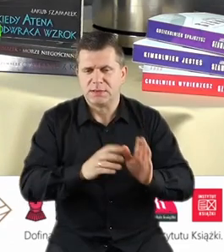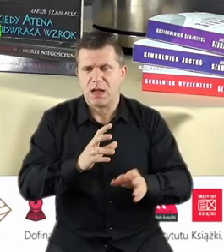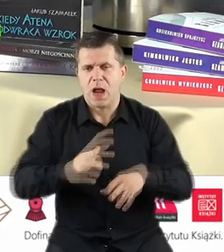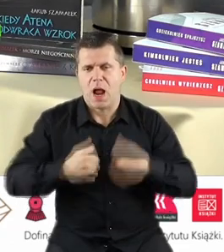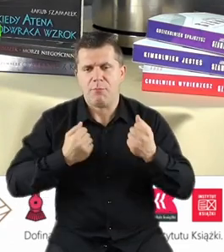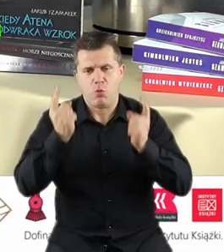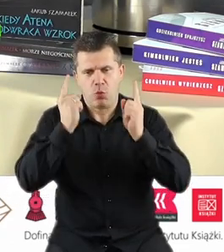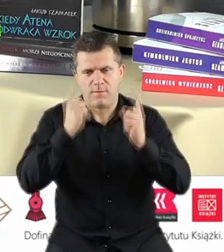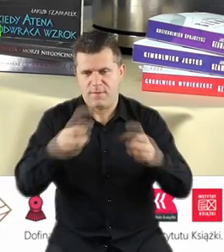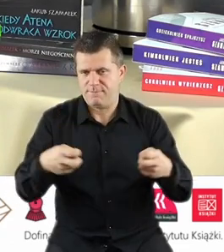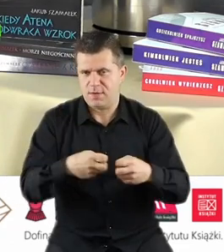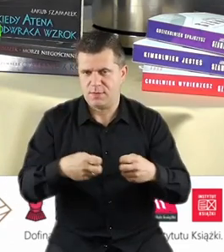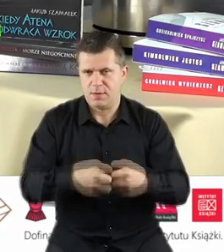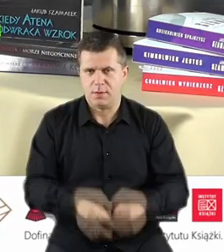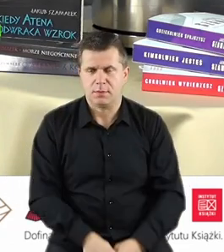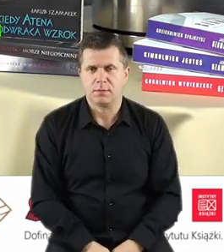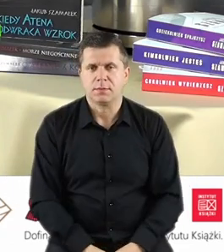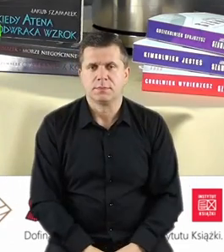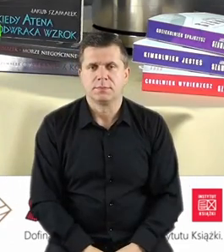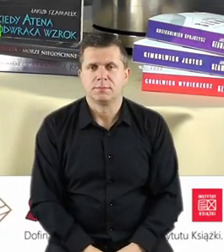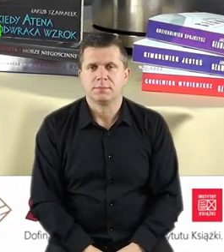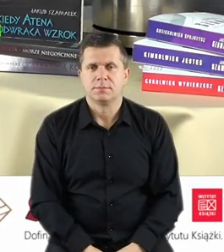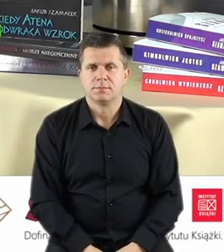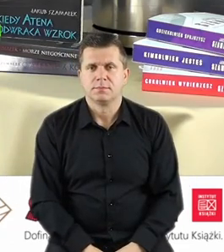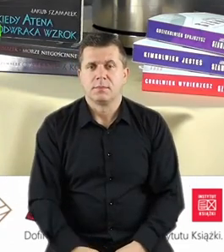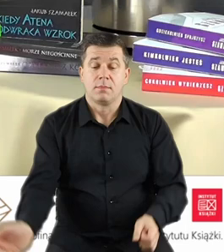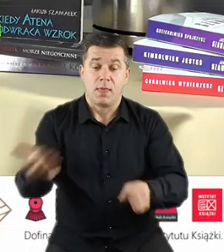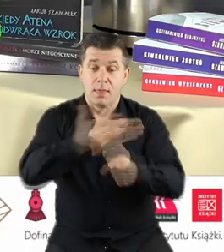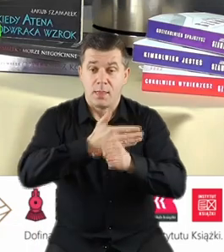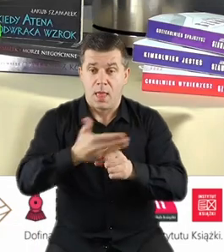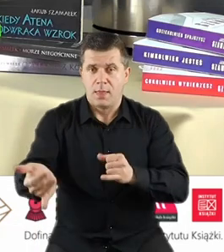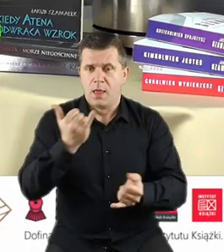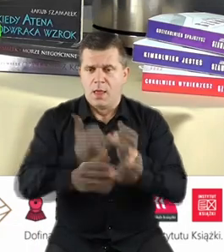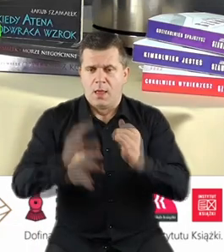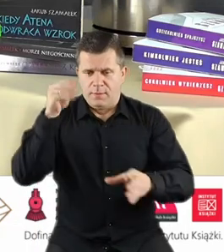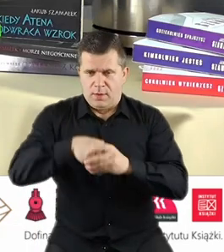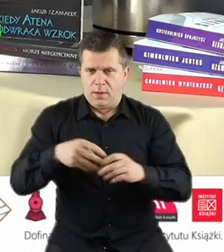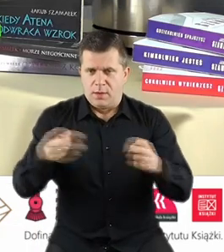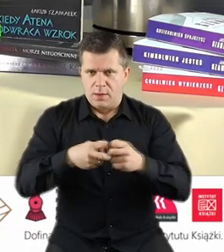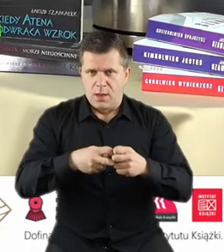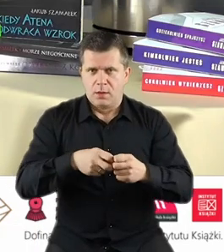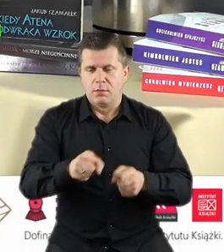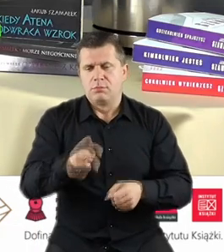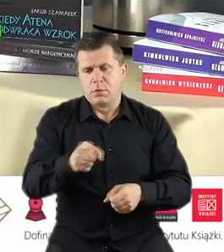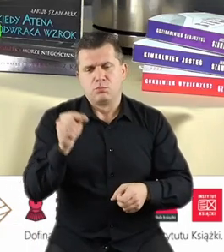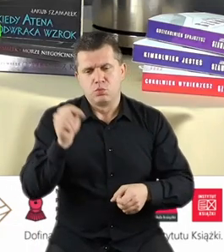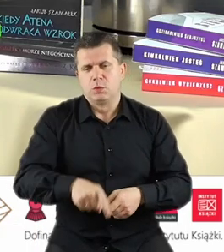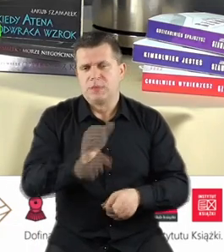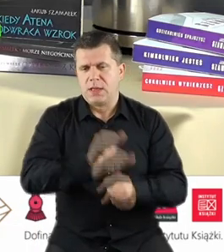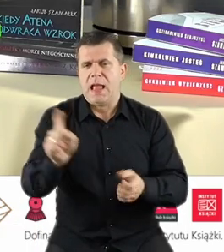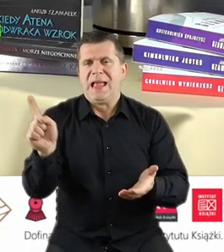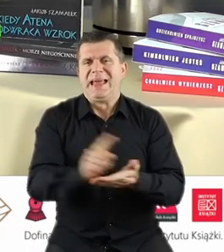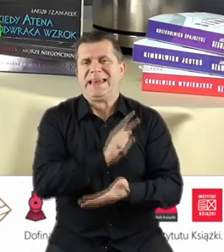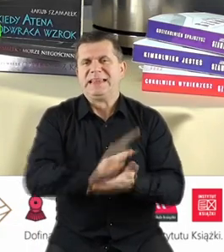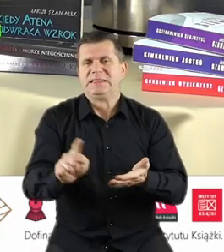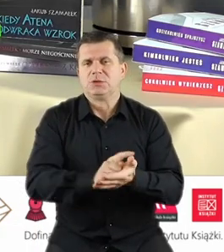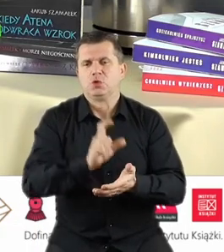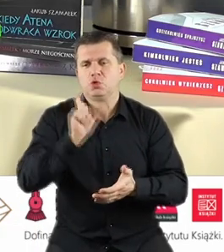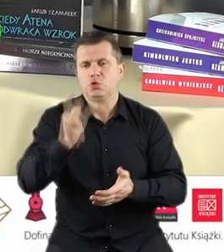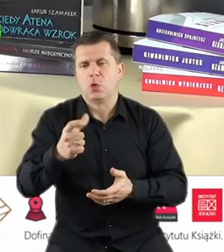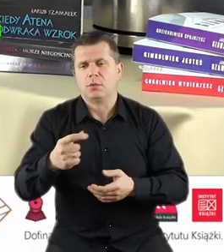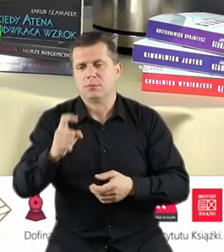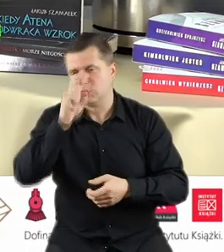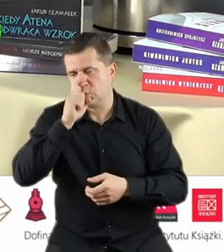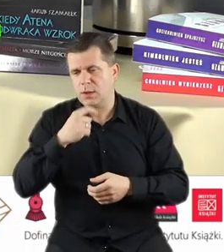sieci. Ale nadal, jeżeli jesteśmy w sieci, to jesteśmy też wystawieni na ryzyko, że coś nas może tam